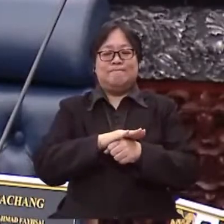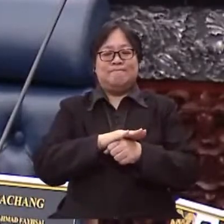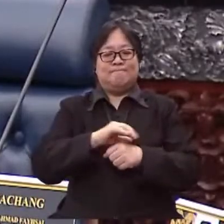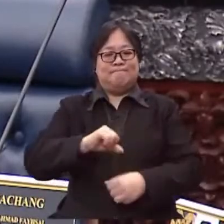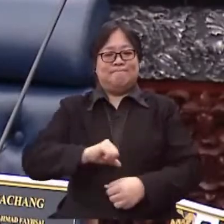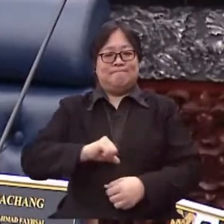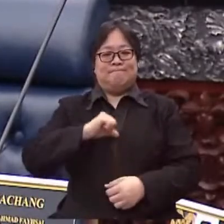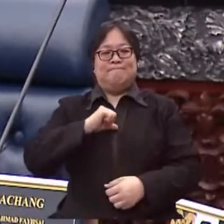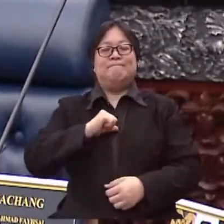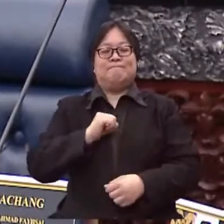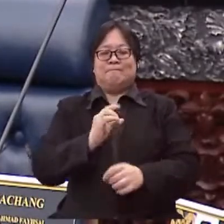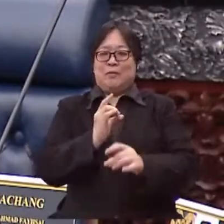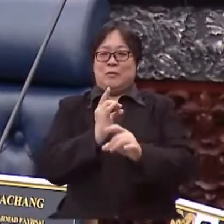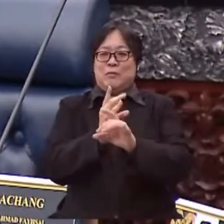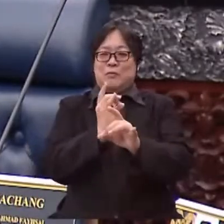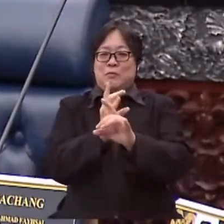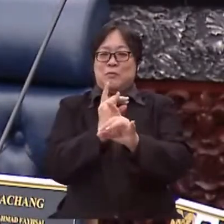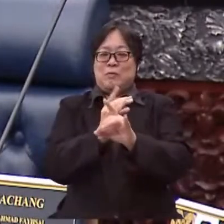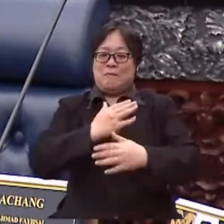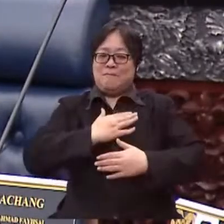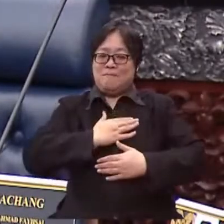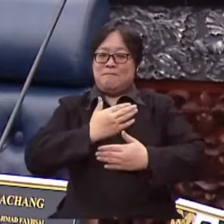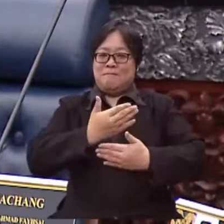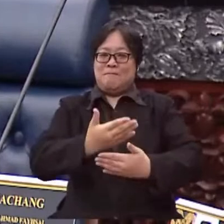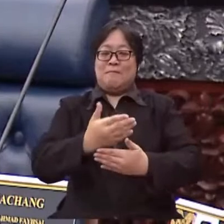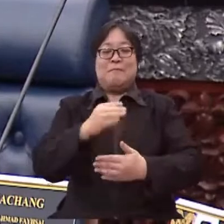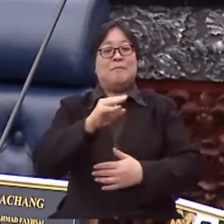dengan kesungguhan komitmen